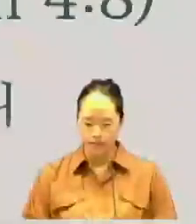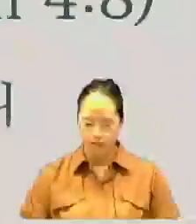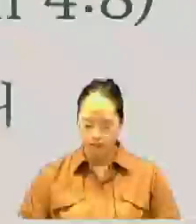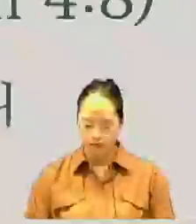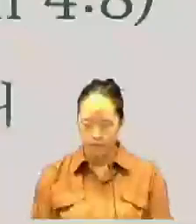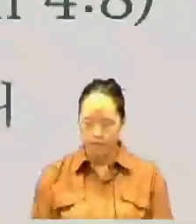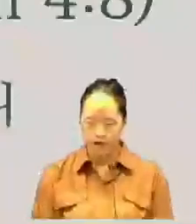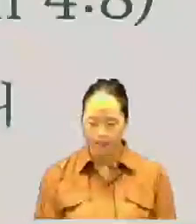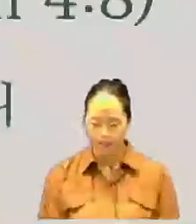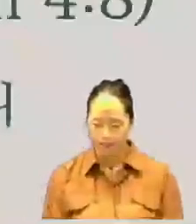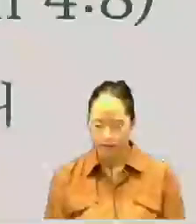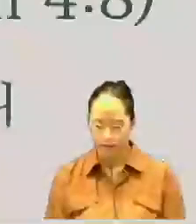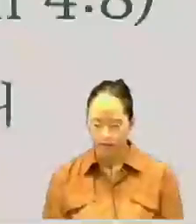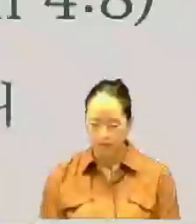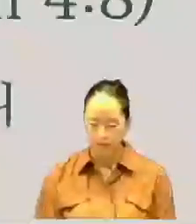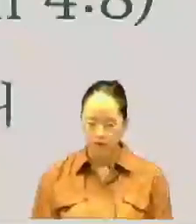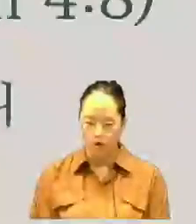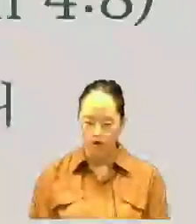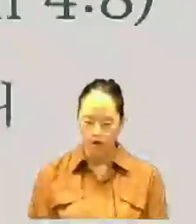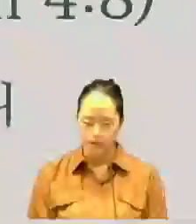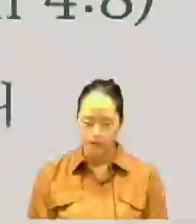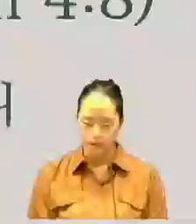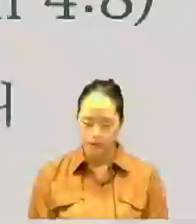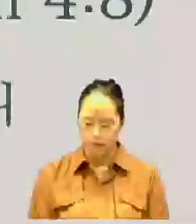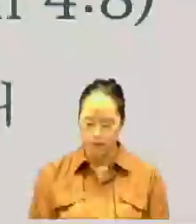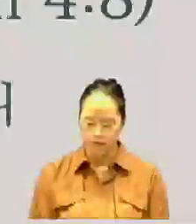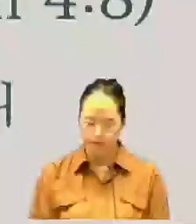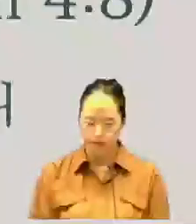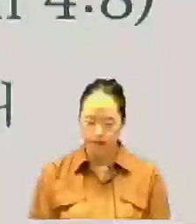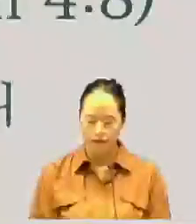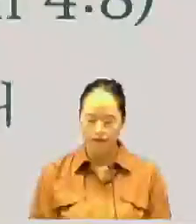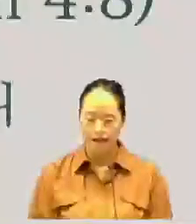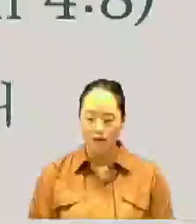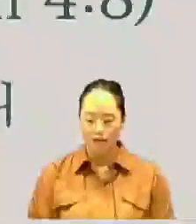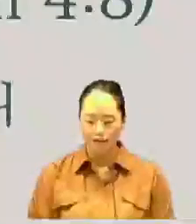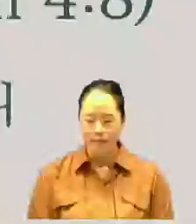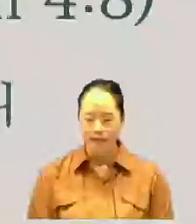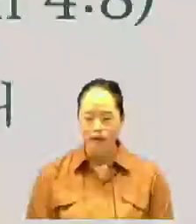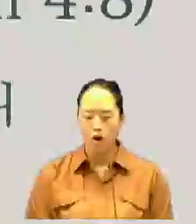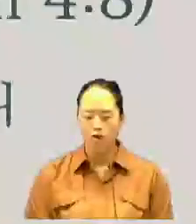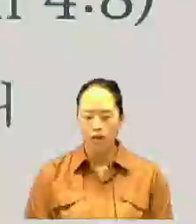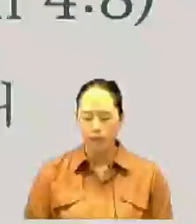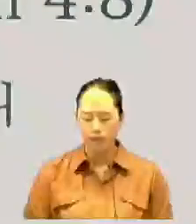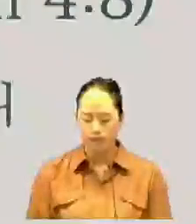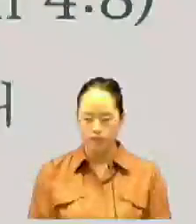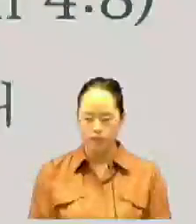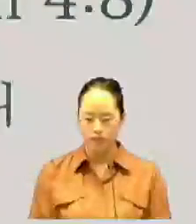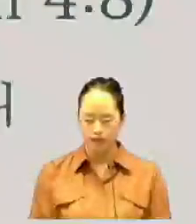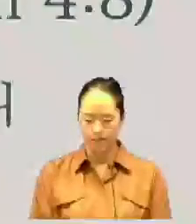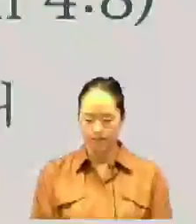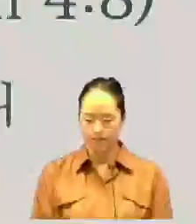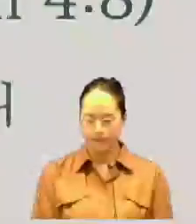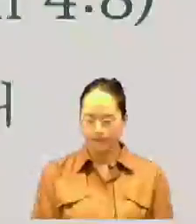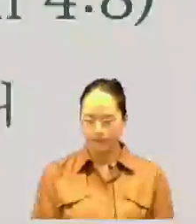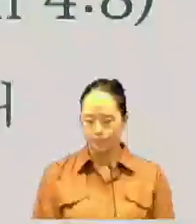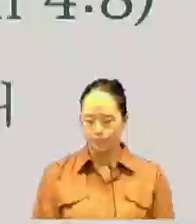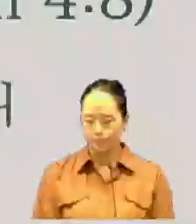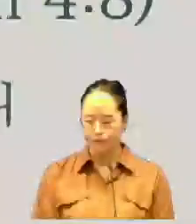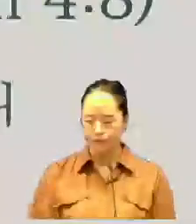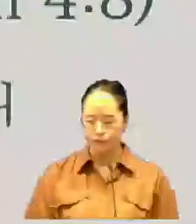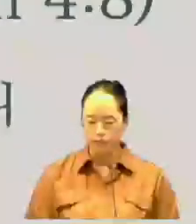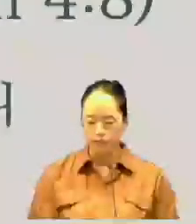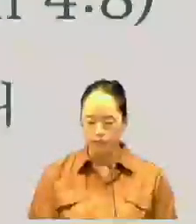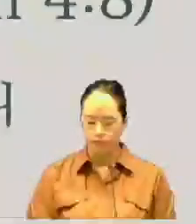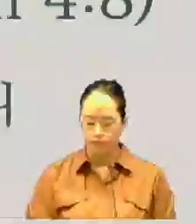个新约里边也说了，操练身体益处还少，唯独敬虔凡事都有益处，因有